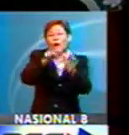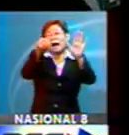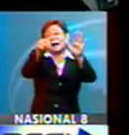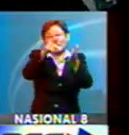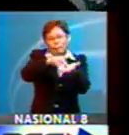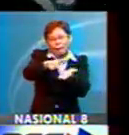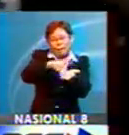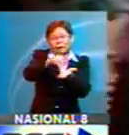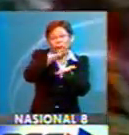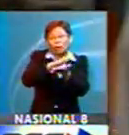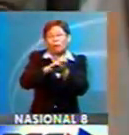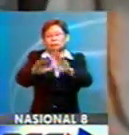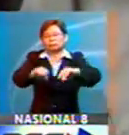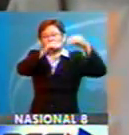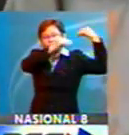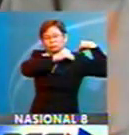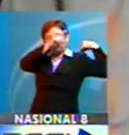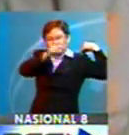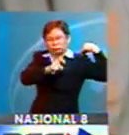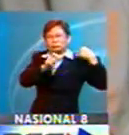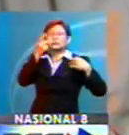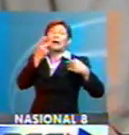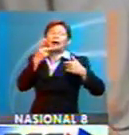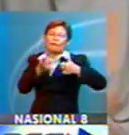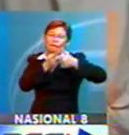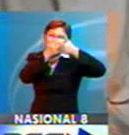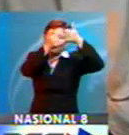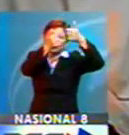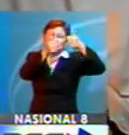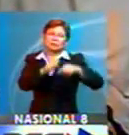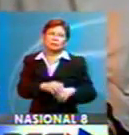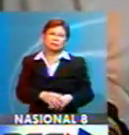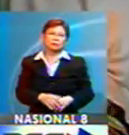mereka merupakan antara tanggungjawab yang perlu dihadapi.